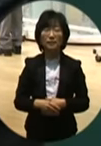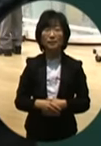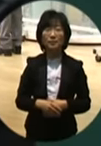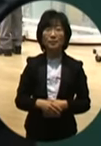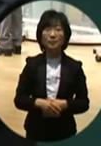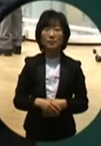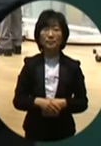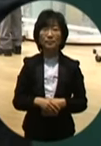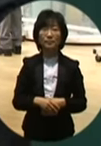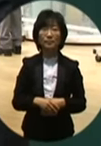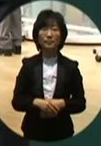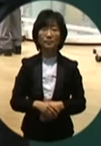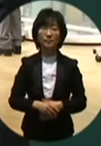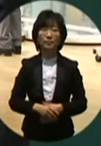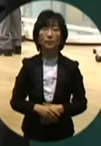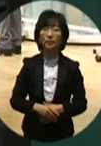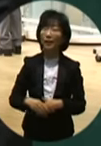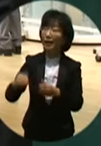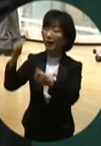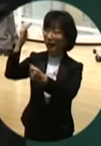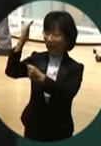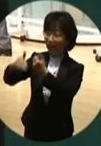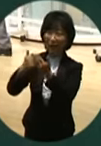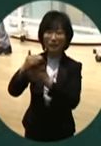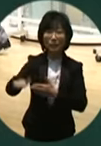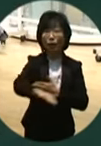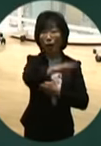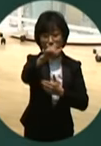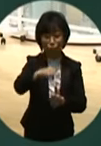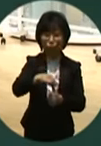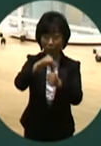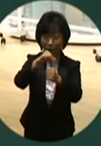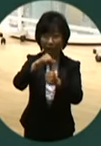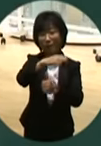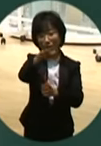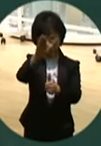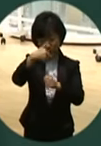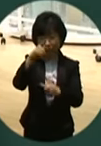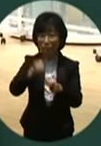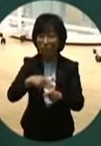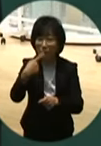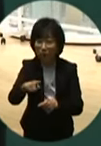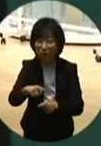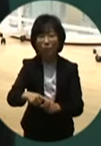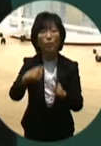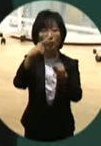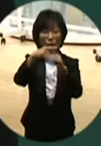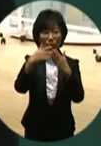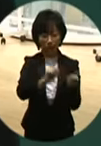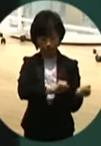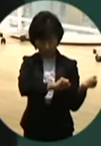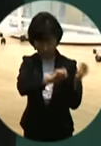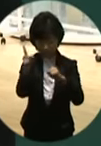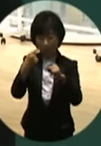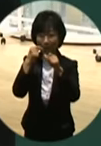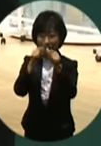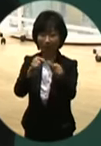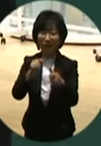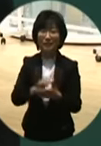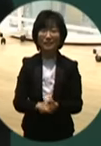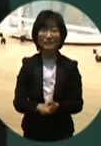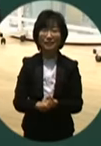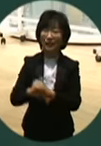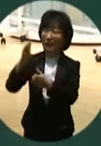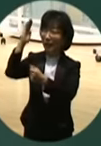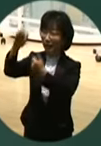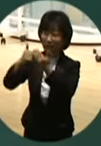remember. 하나님이 여러분을 부르신 이유는 교회 살리라고. So the reason that God called you is to save the church. 하나님은 여러분을 부르신